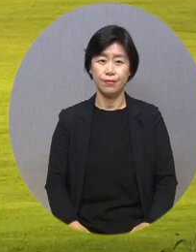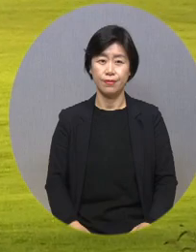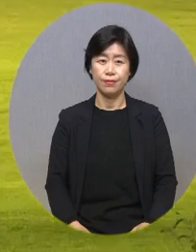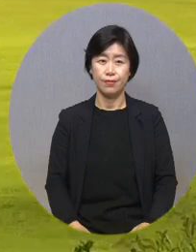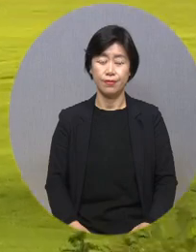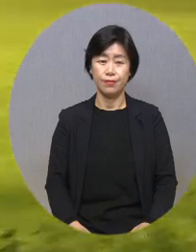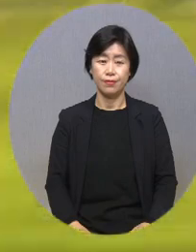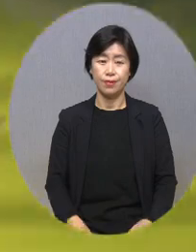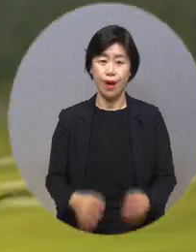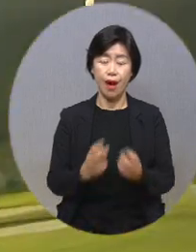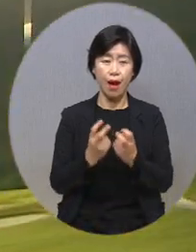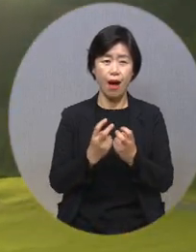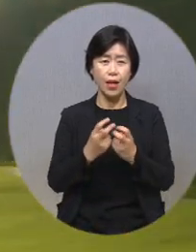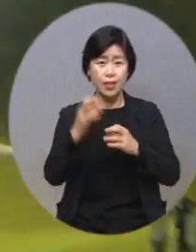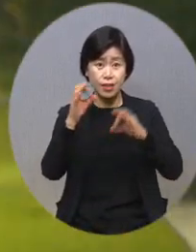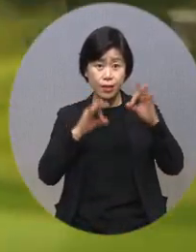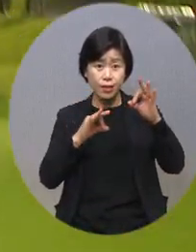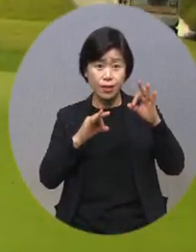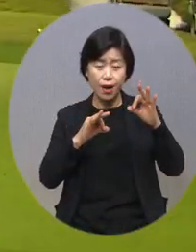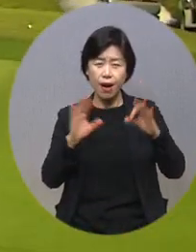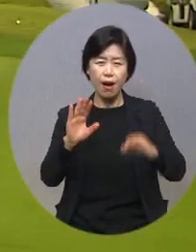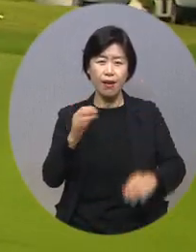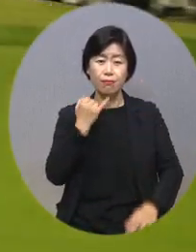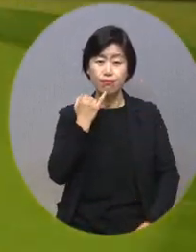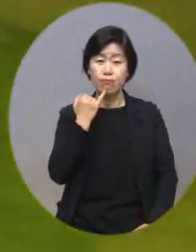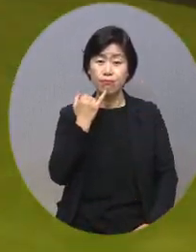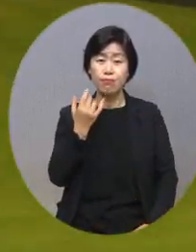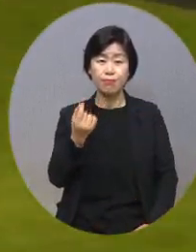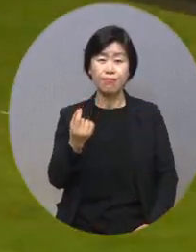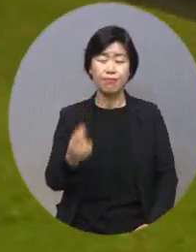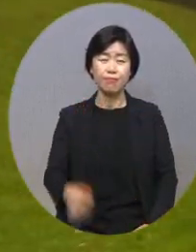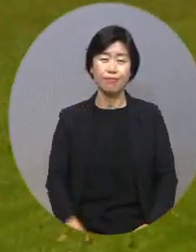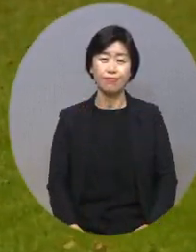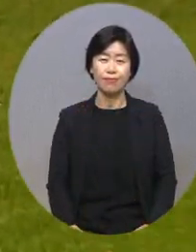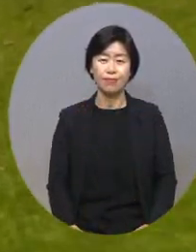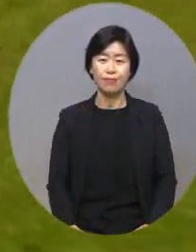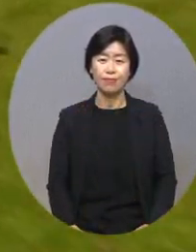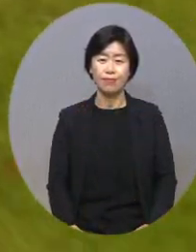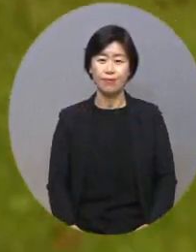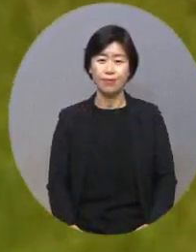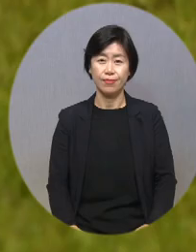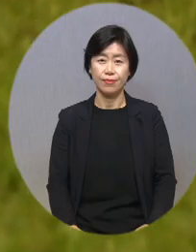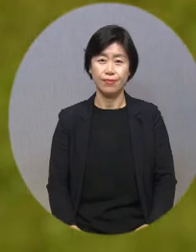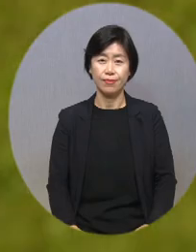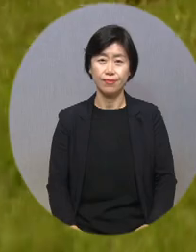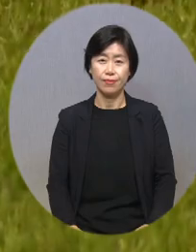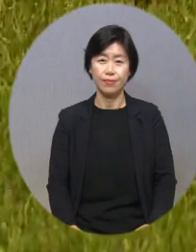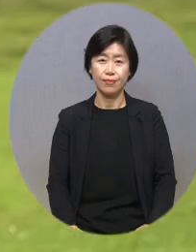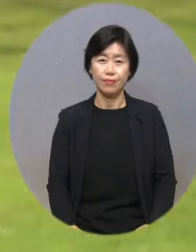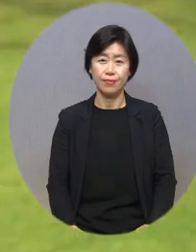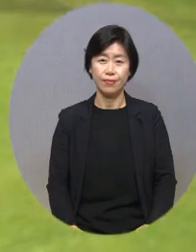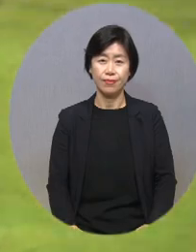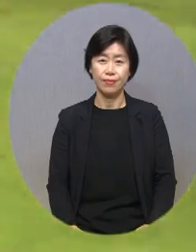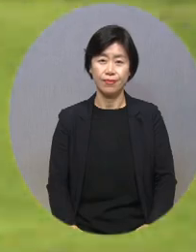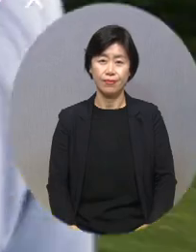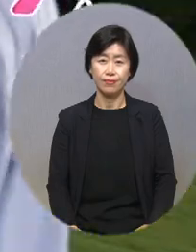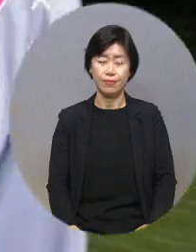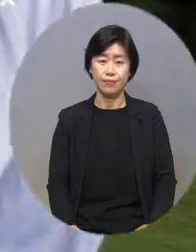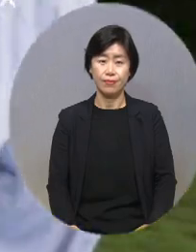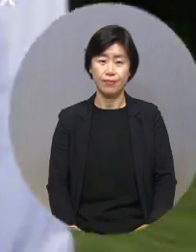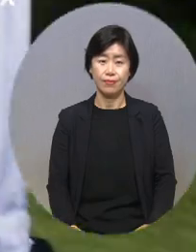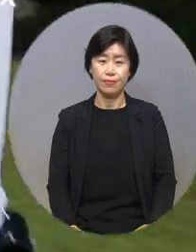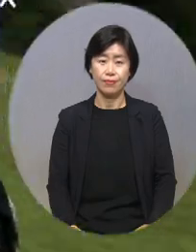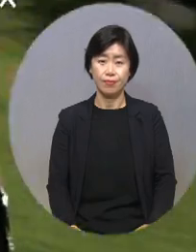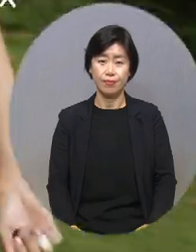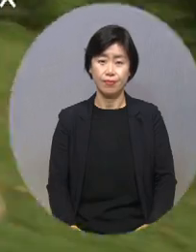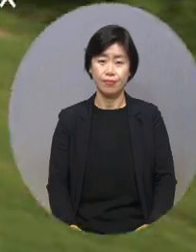괜찮아. 아이고, 깠다. 아, 괜찮아. 가스! 괜찮아. 나이가 안 좋아서 안 된다. 가스